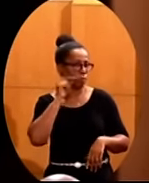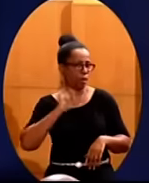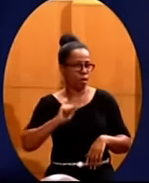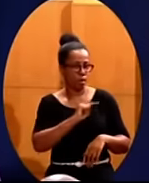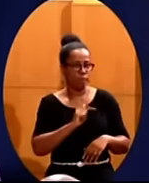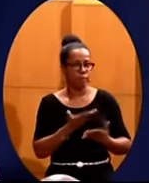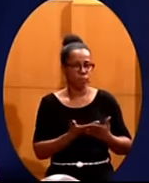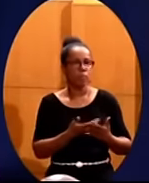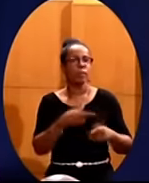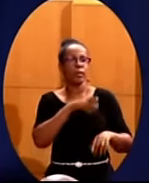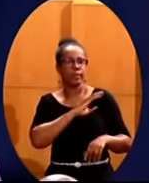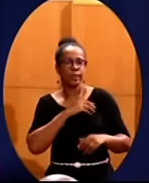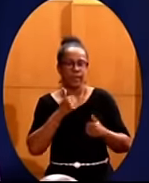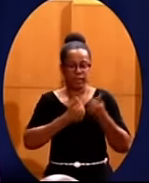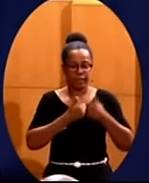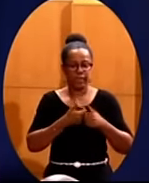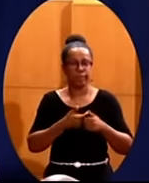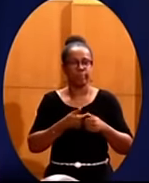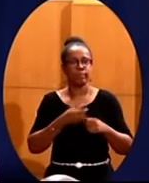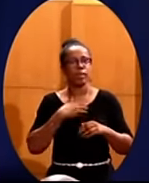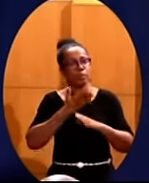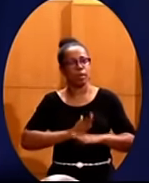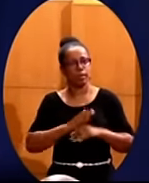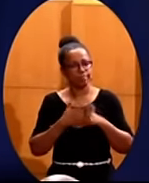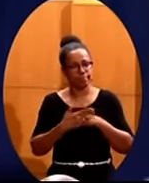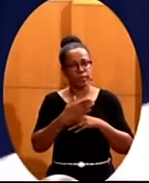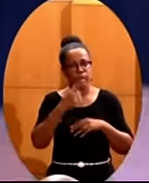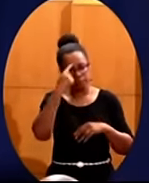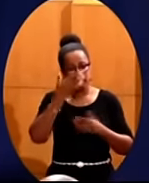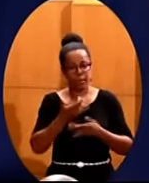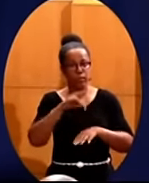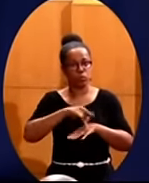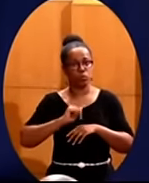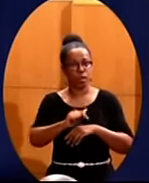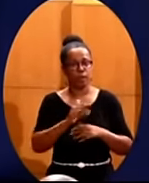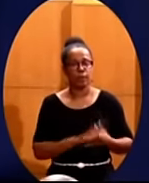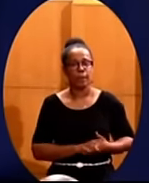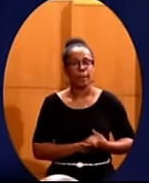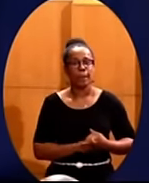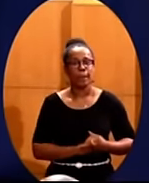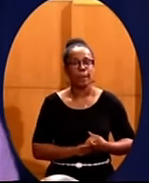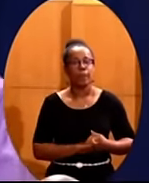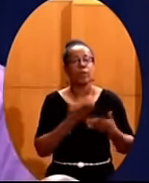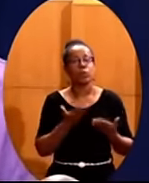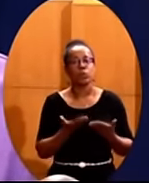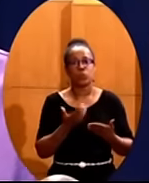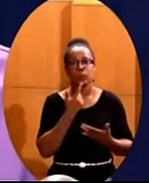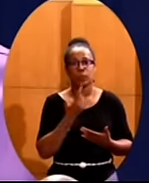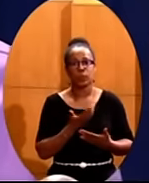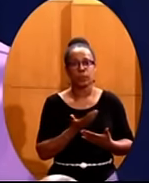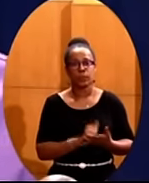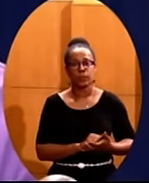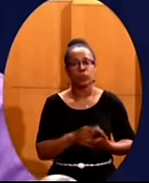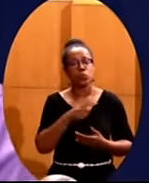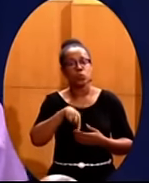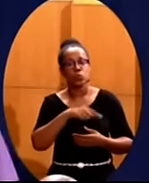à relever les défis auquel la Martinique est confronté aujourd'hui